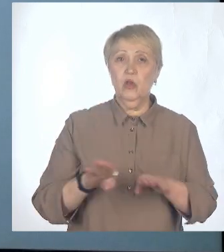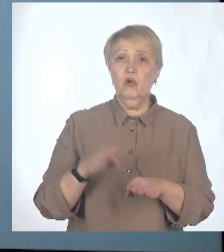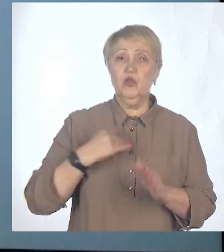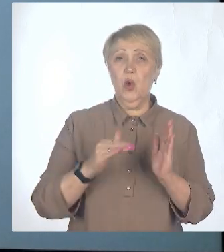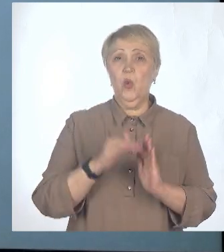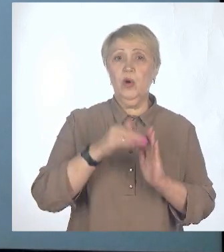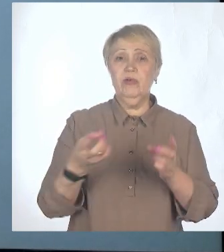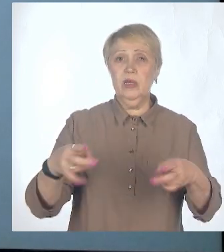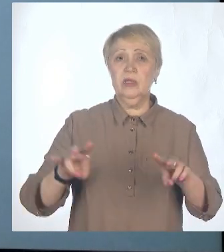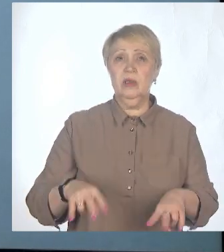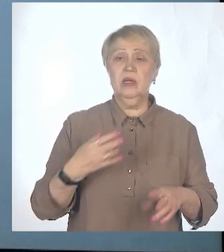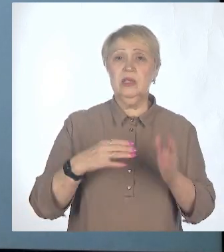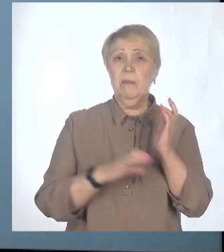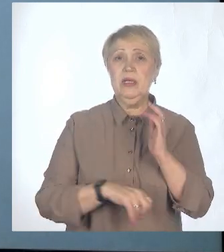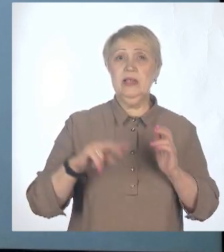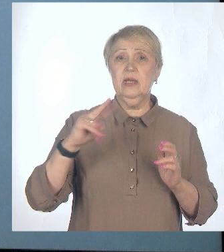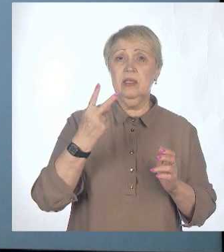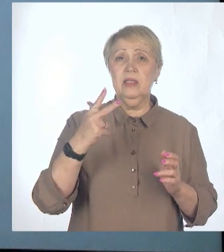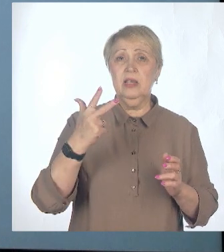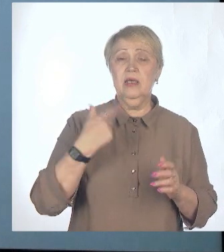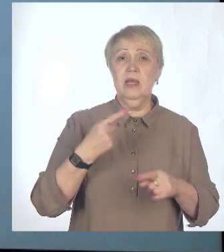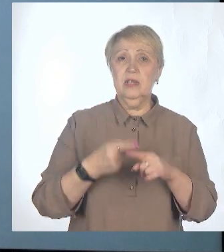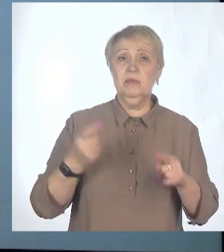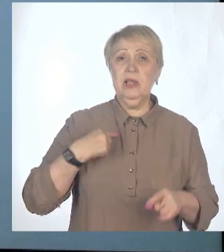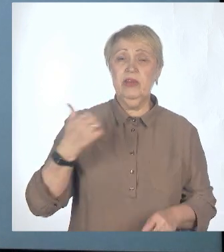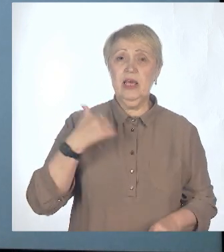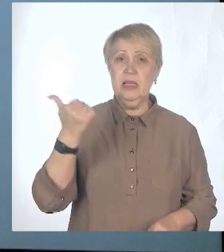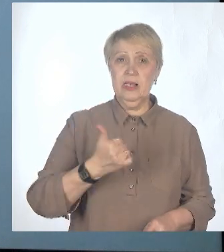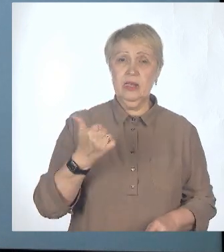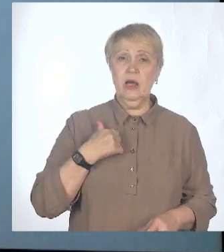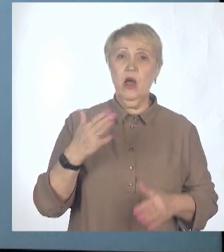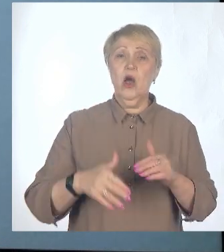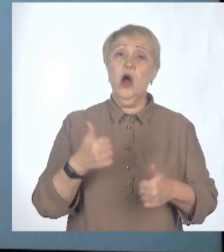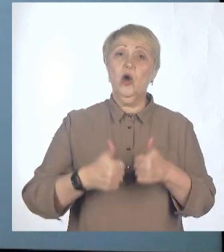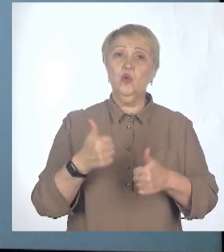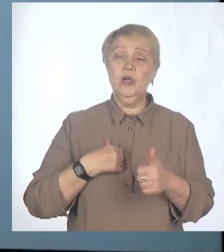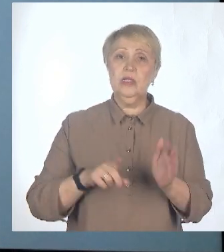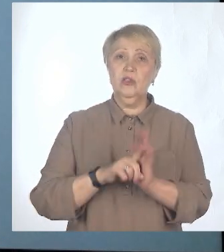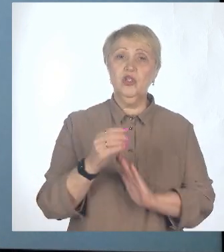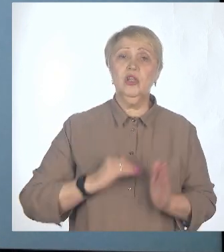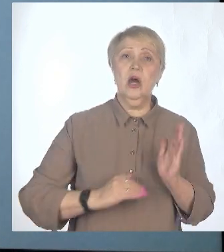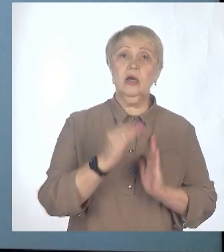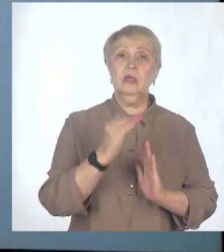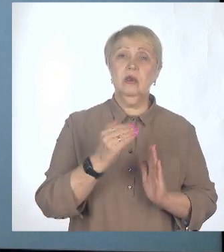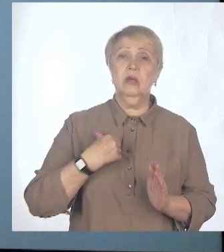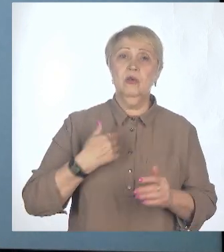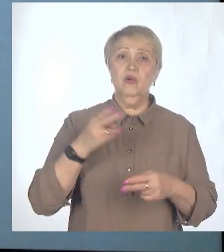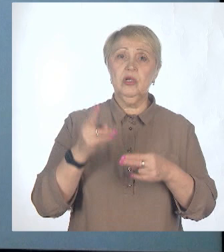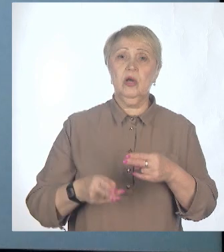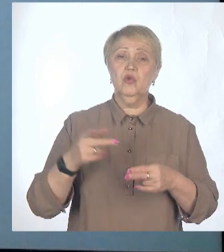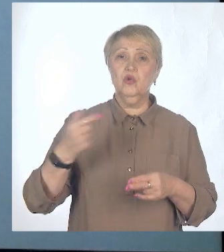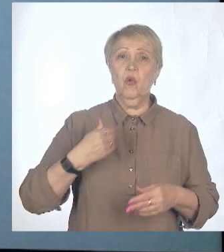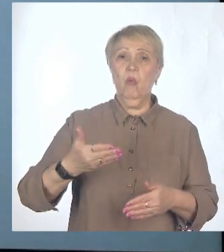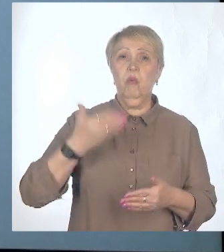оставалась, то за последние 3,5 недели конкуренция начала расти, причем достаточно быстро. К концу прошлой,